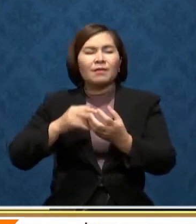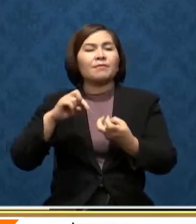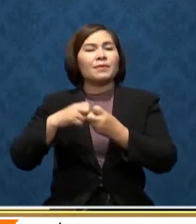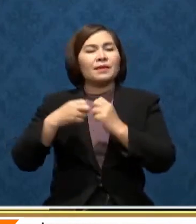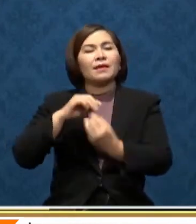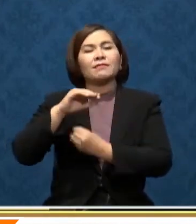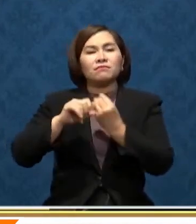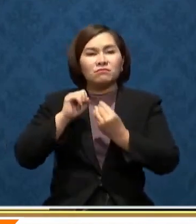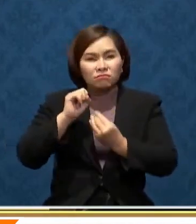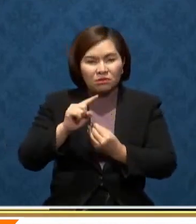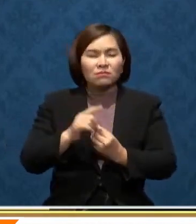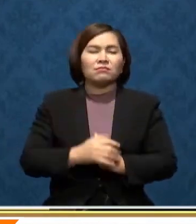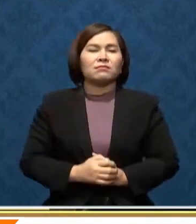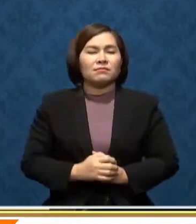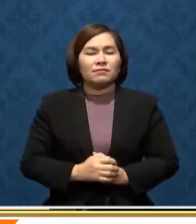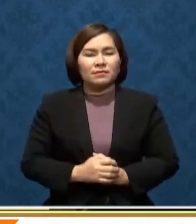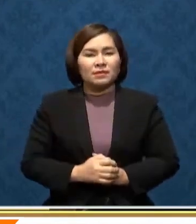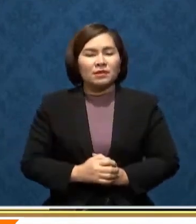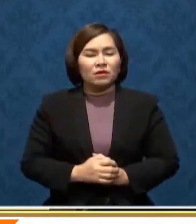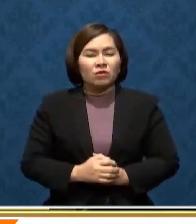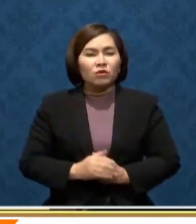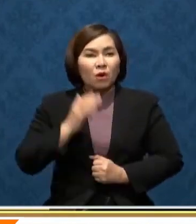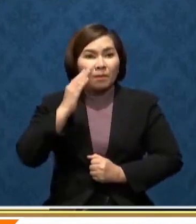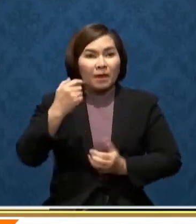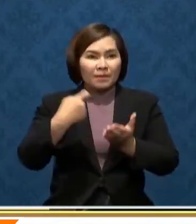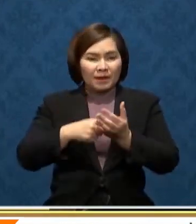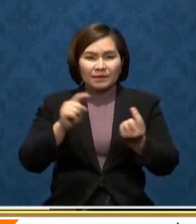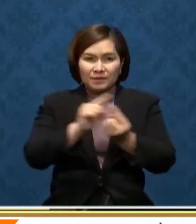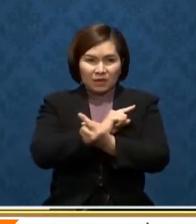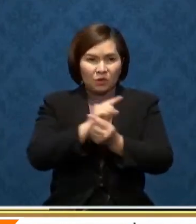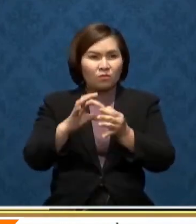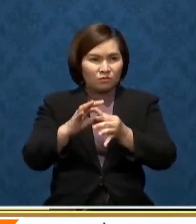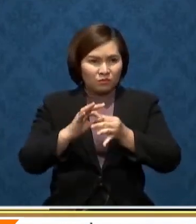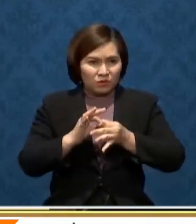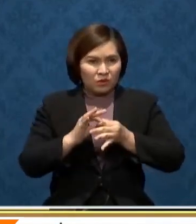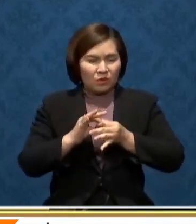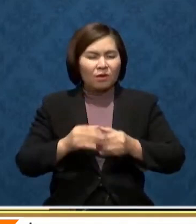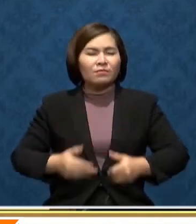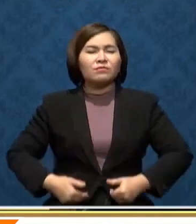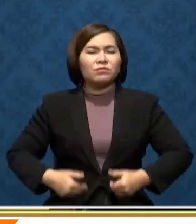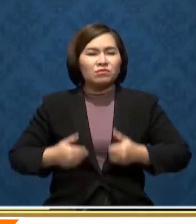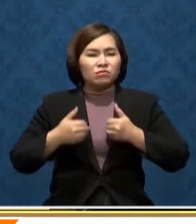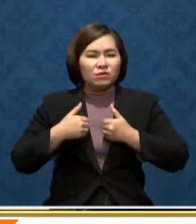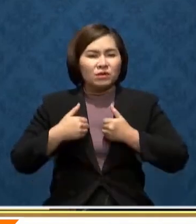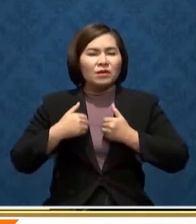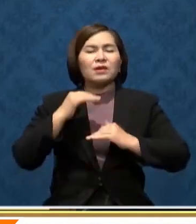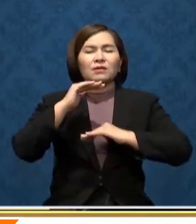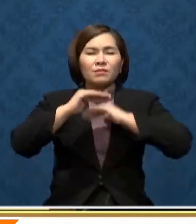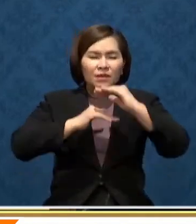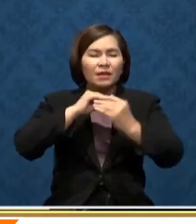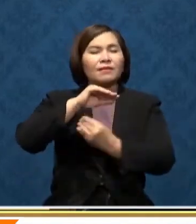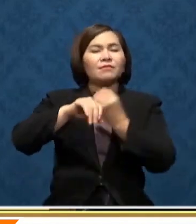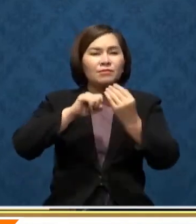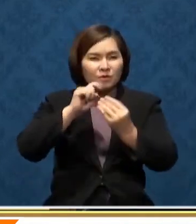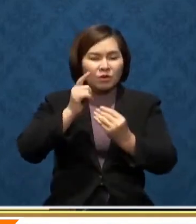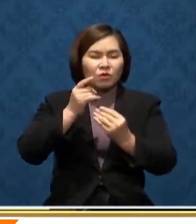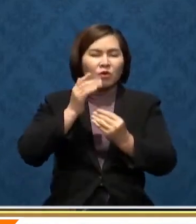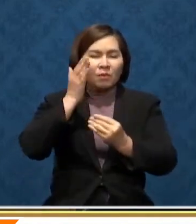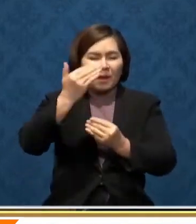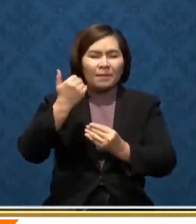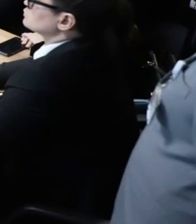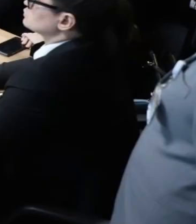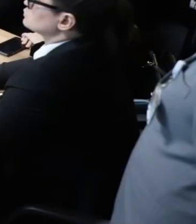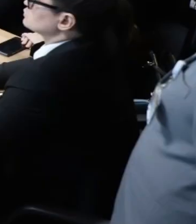ความเป็นไปของกองทุนประกันสังคมเกี่ยวข้องกับการเจริญเติบโตทางเศรษฐกิจระยะยาวขอบคุณ